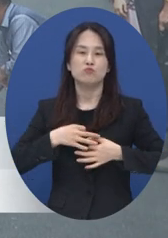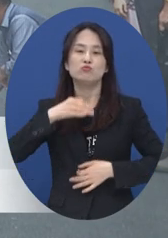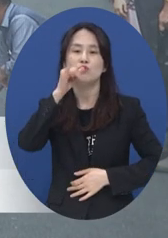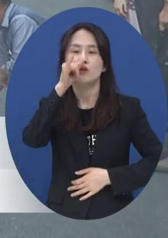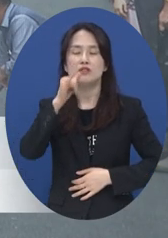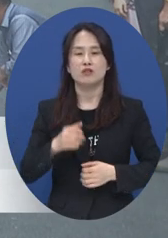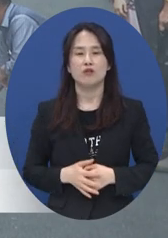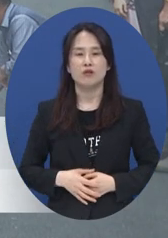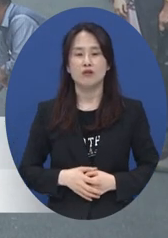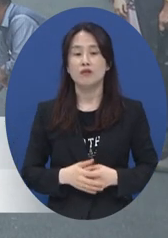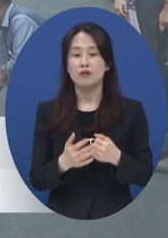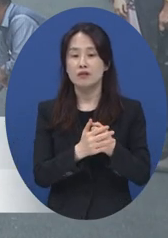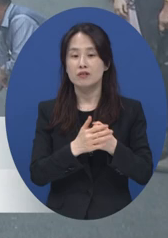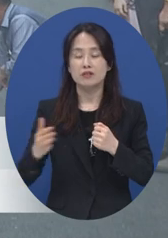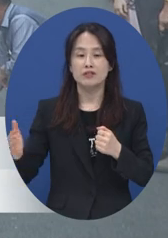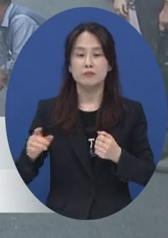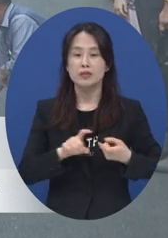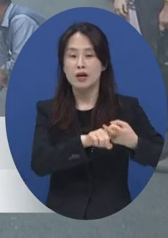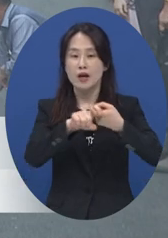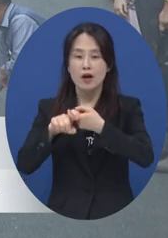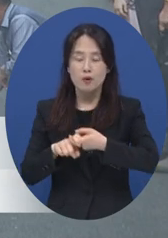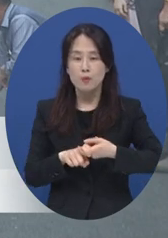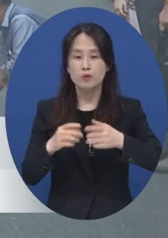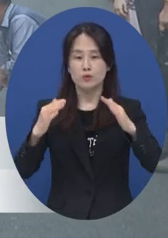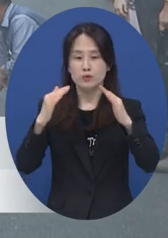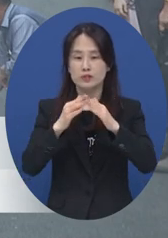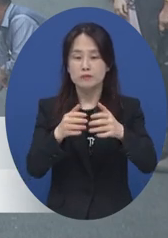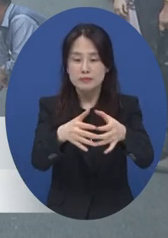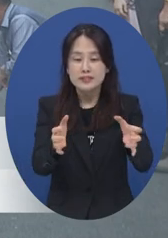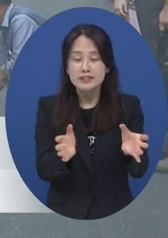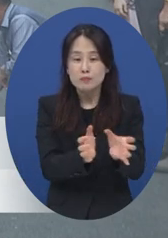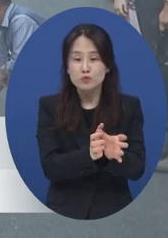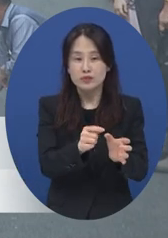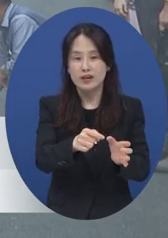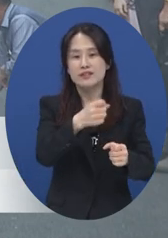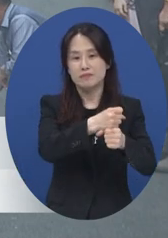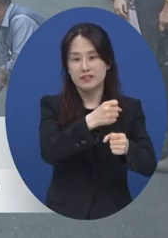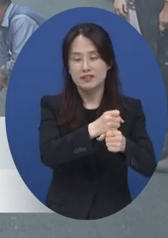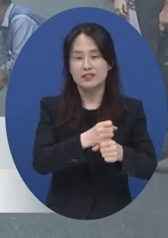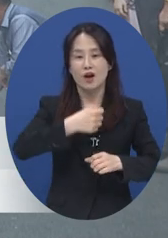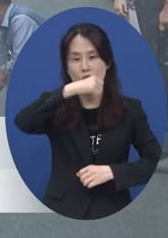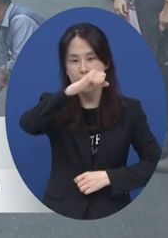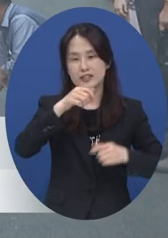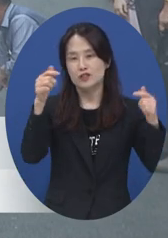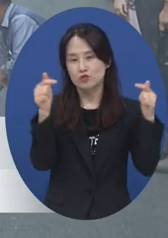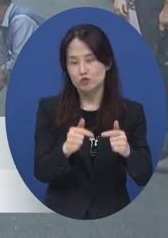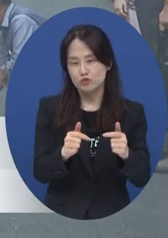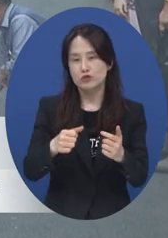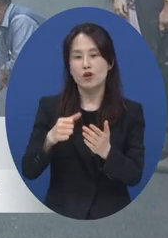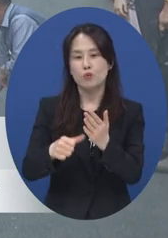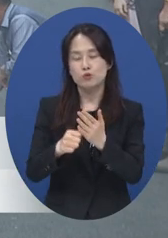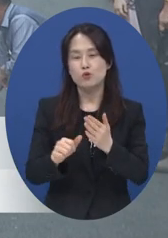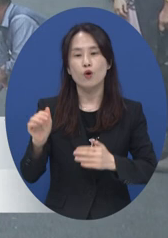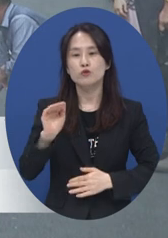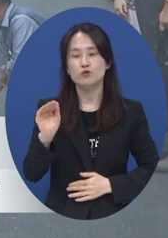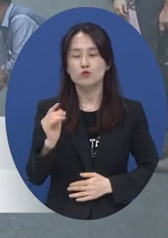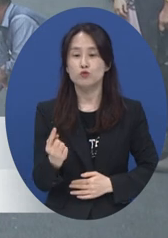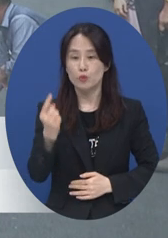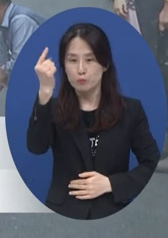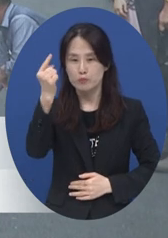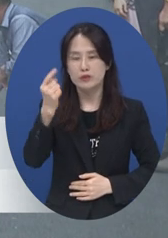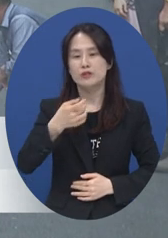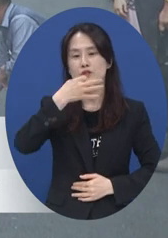경기도가 공동 주택 기술 자문단 을 운영하고 있는데요 예산은 줄이고 04 품질을 높이는 효과를 톡톡히 누리고